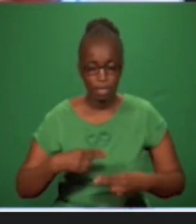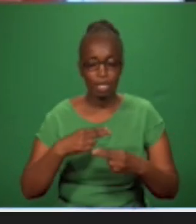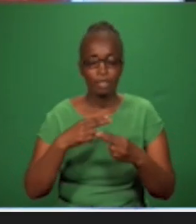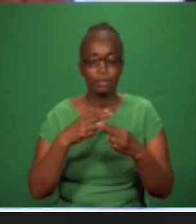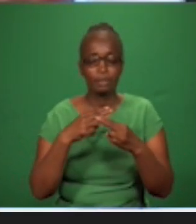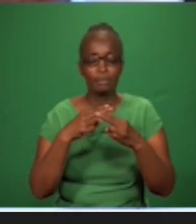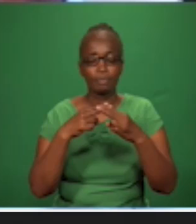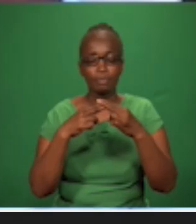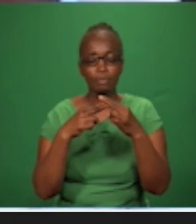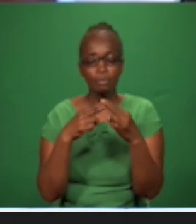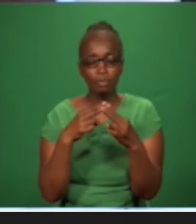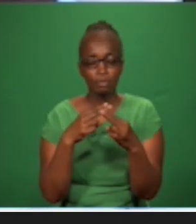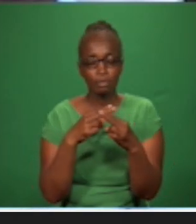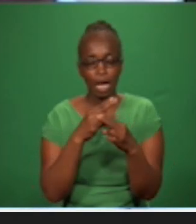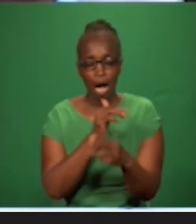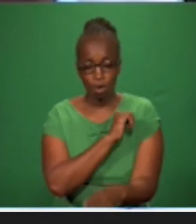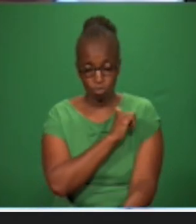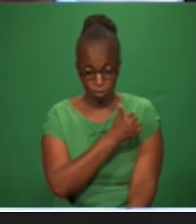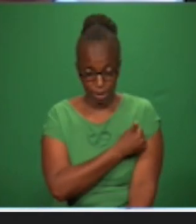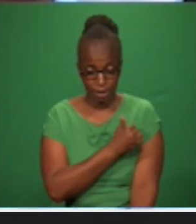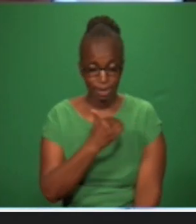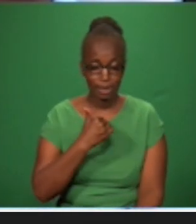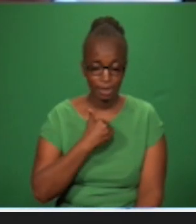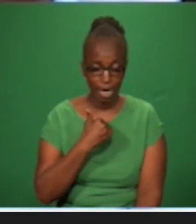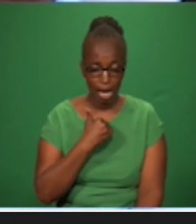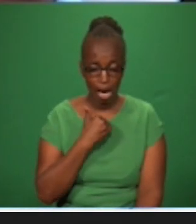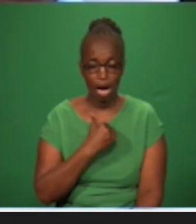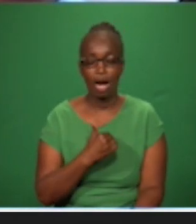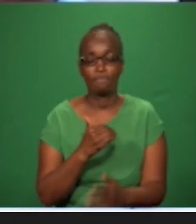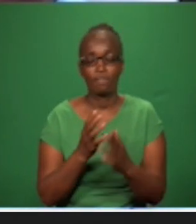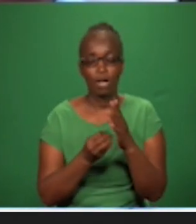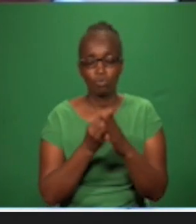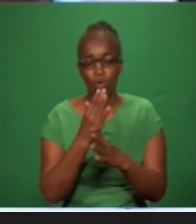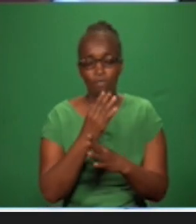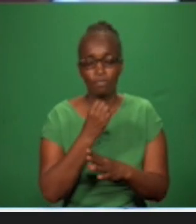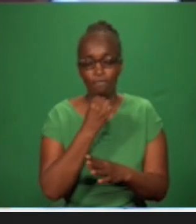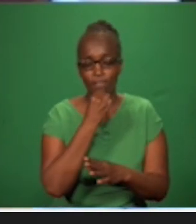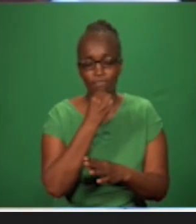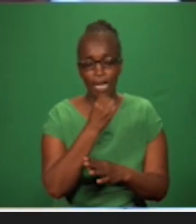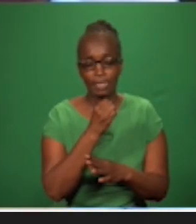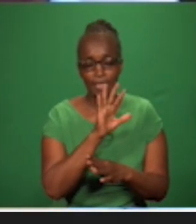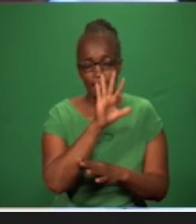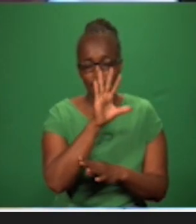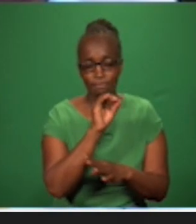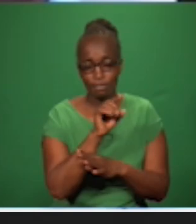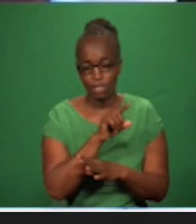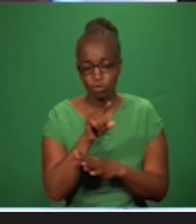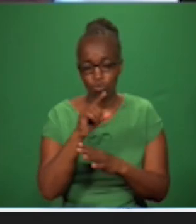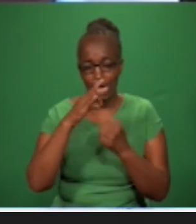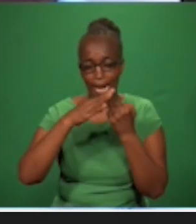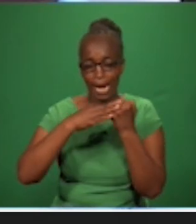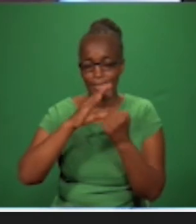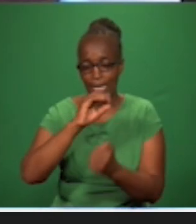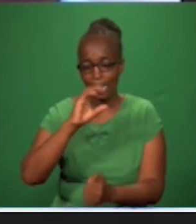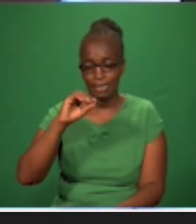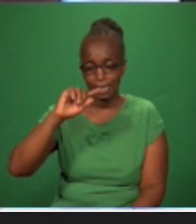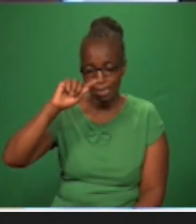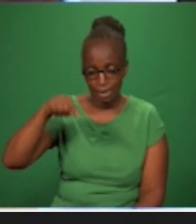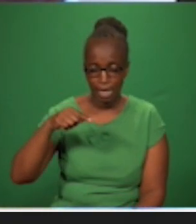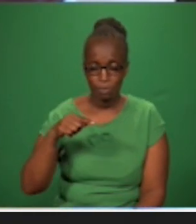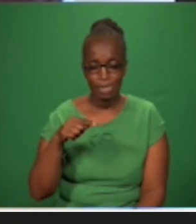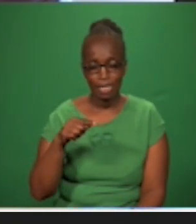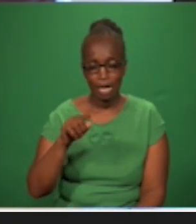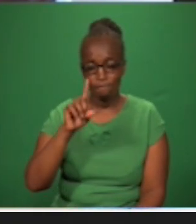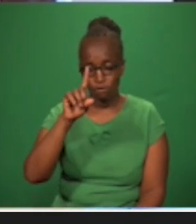Health Authority has enhanced the oncology benefit package now from the 550